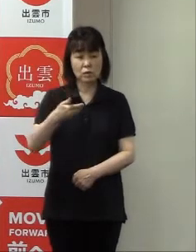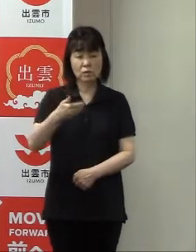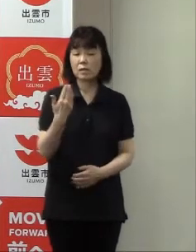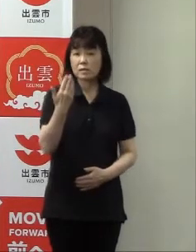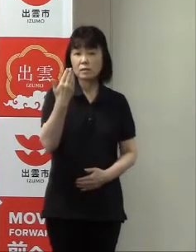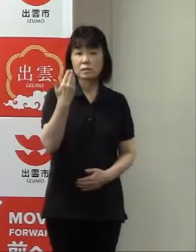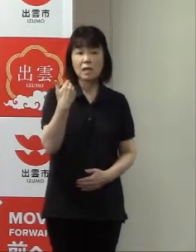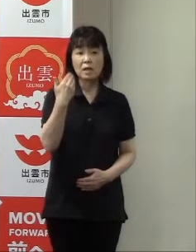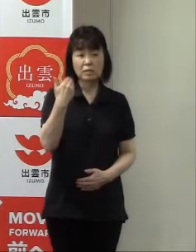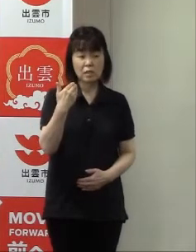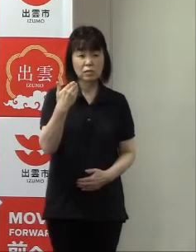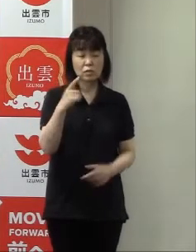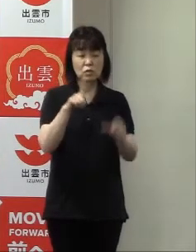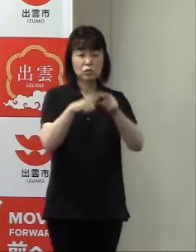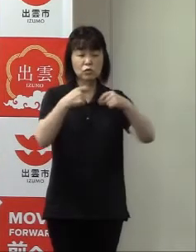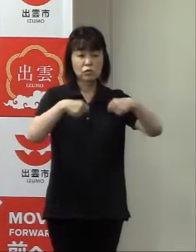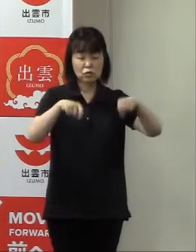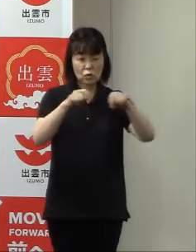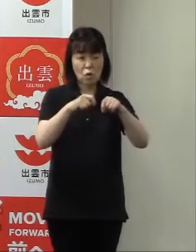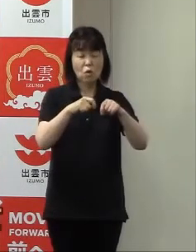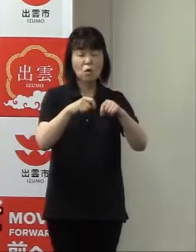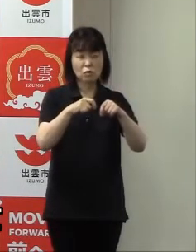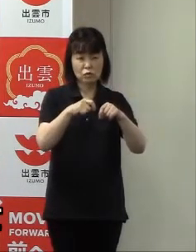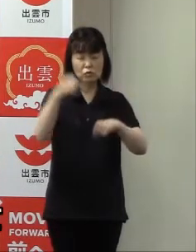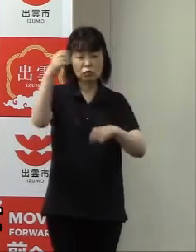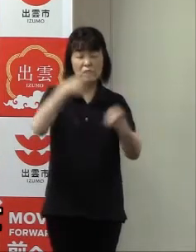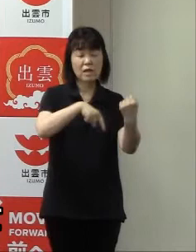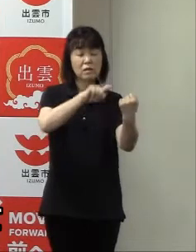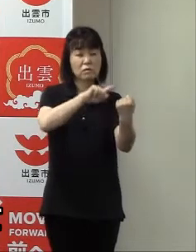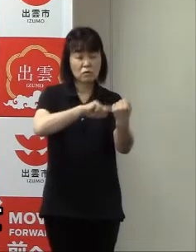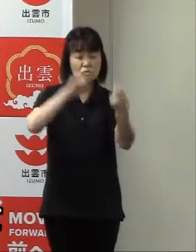先日中国電力が